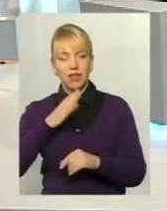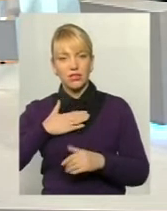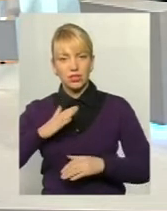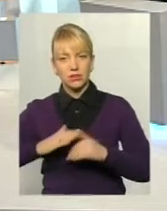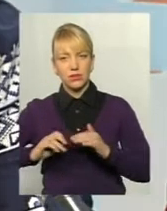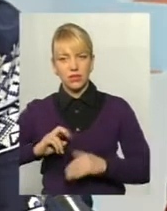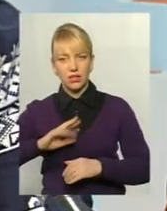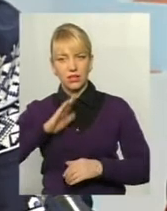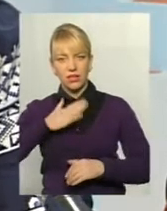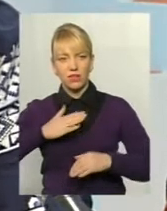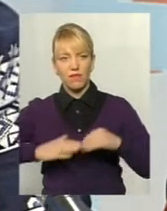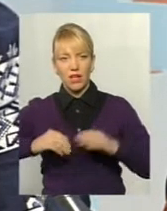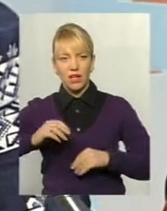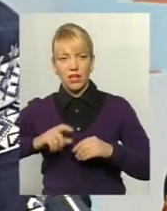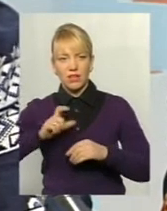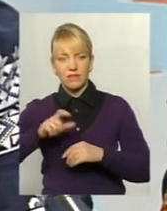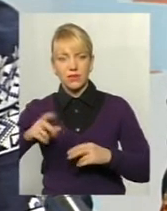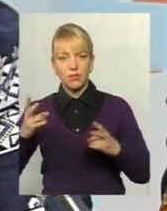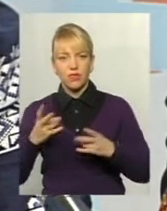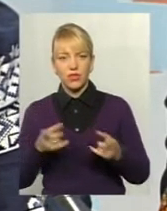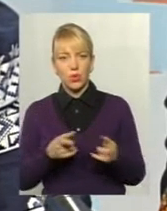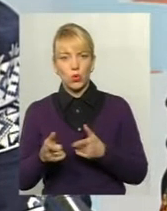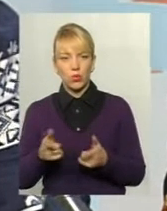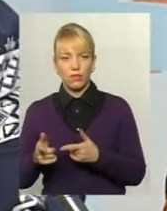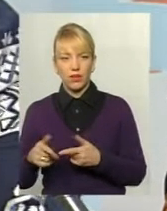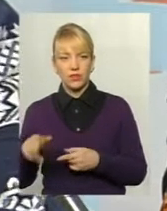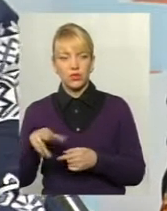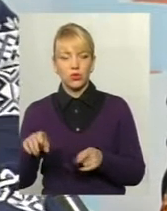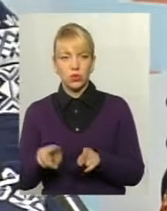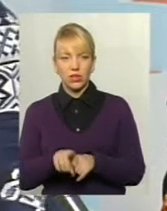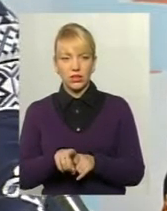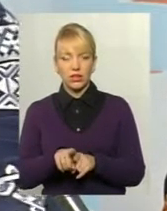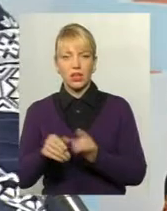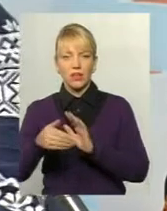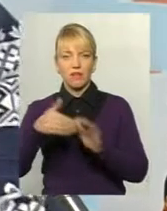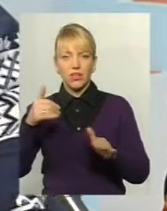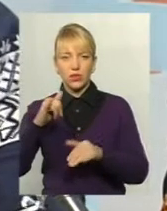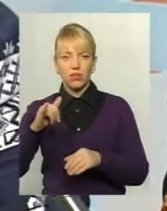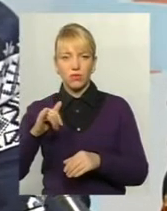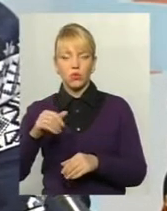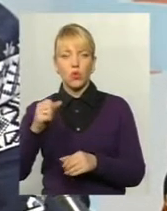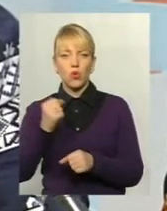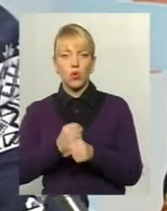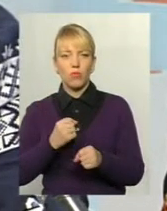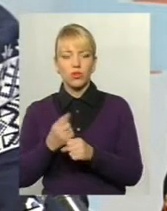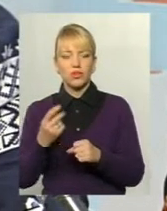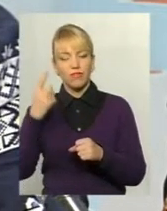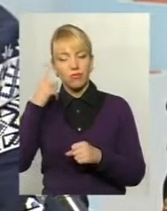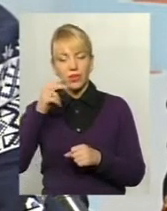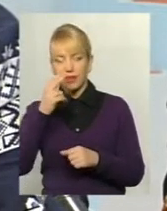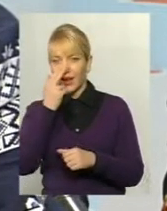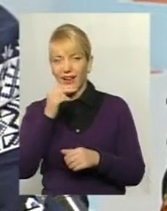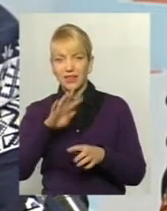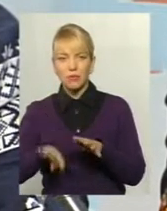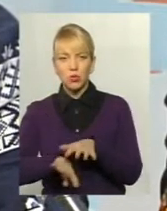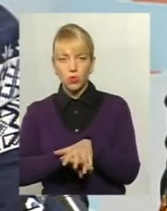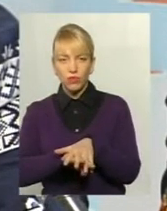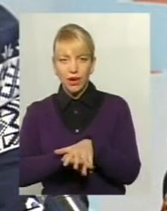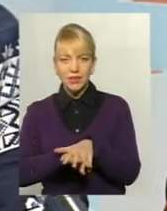наші фахівці, вони повинні готуватися до таких викликів у роботі і вміти адаптуватися, адаптувати